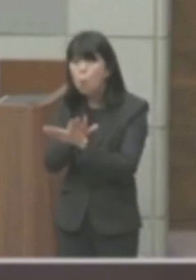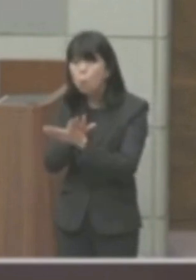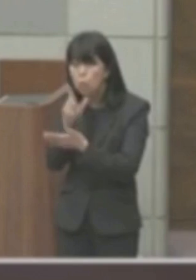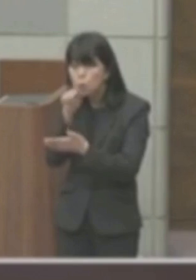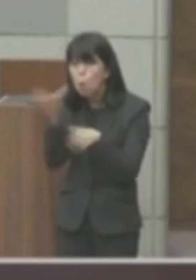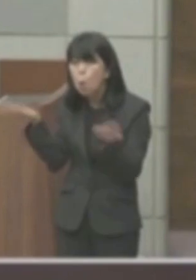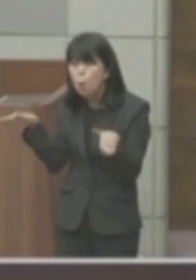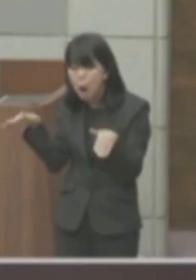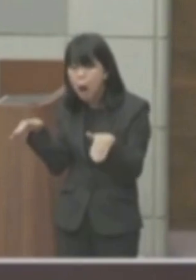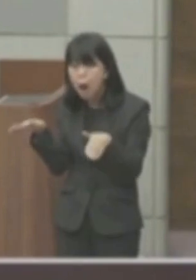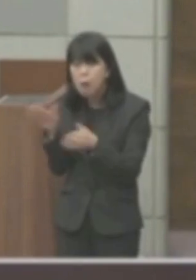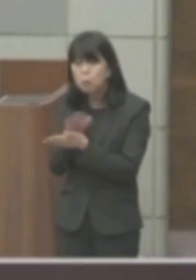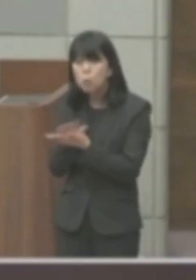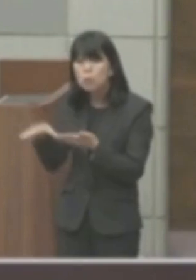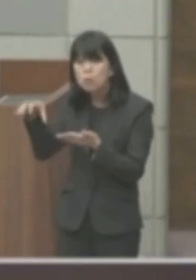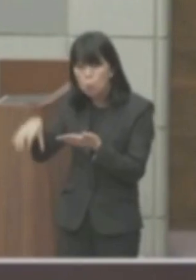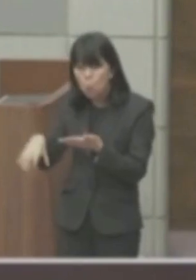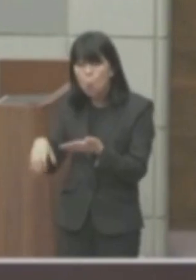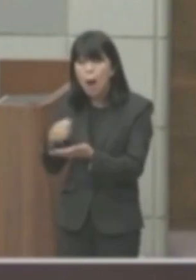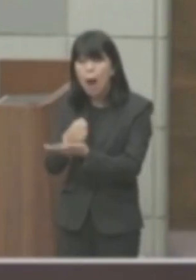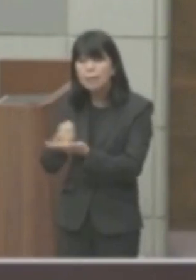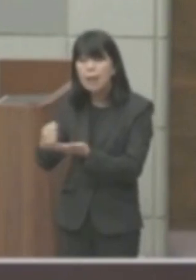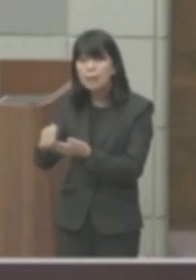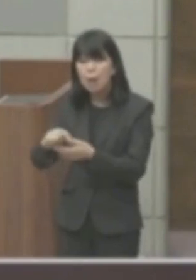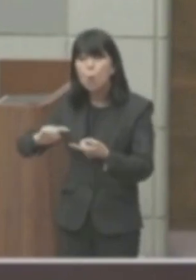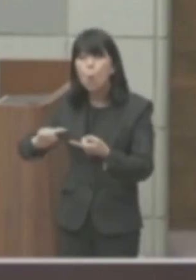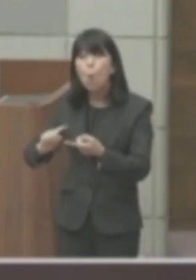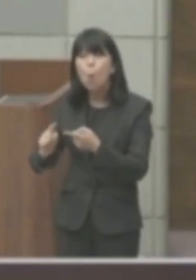で、活性炭交換をする、